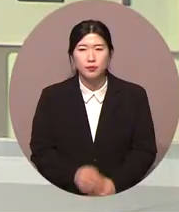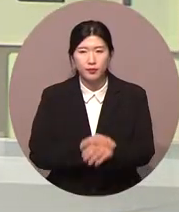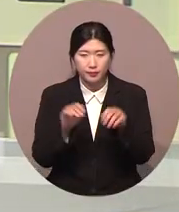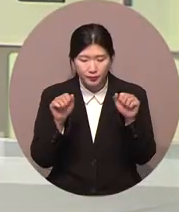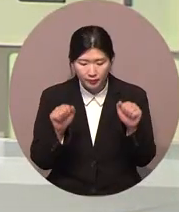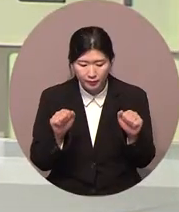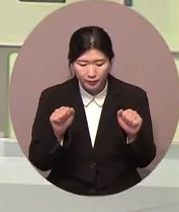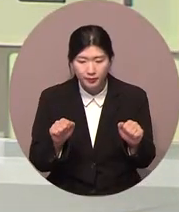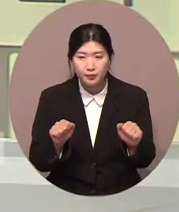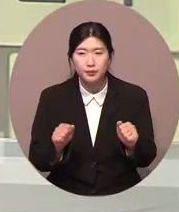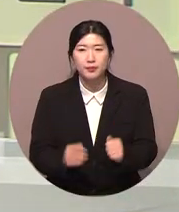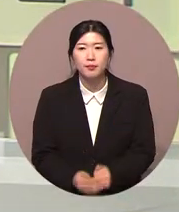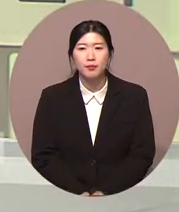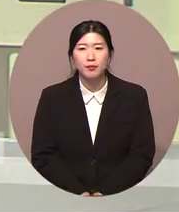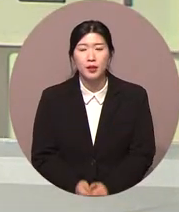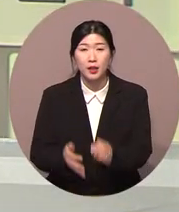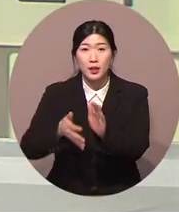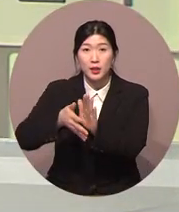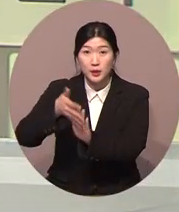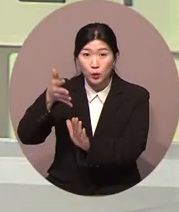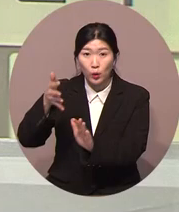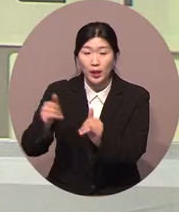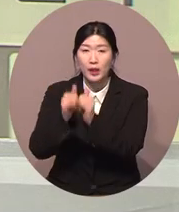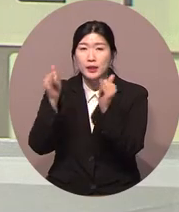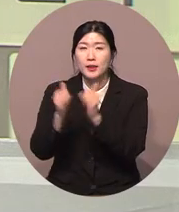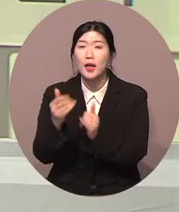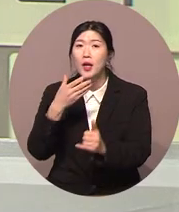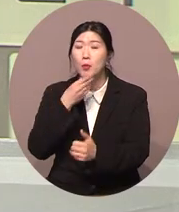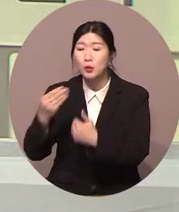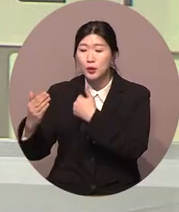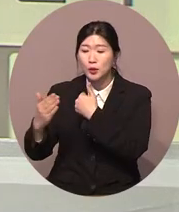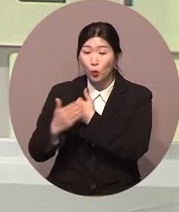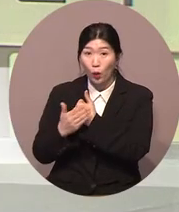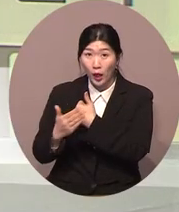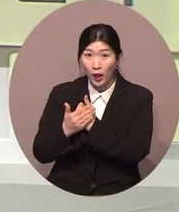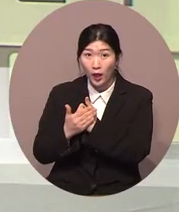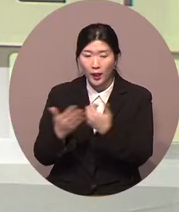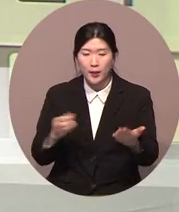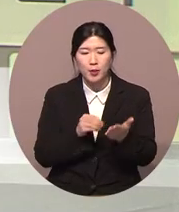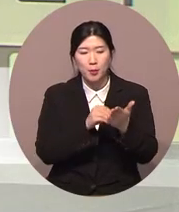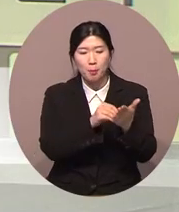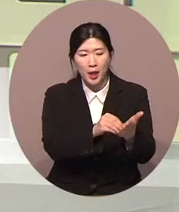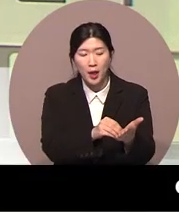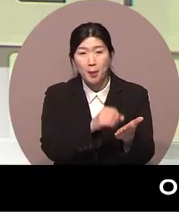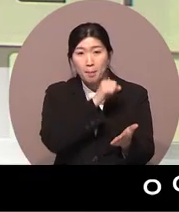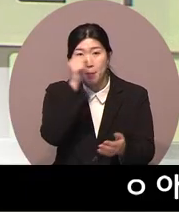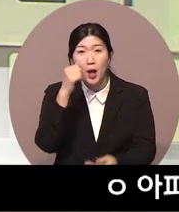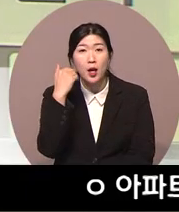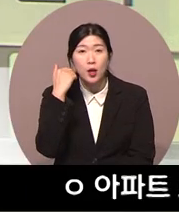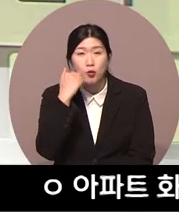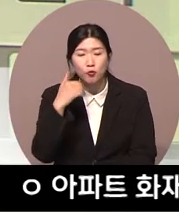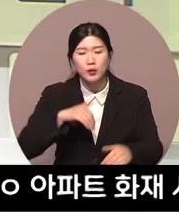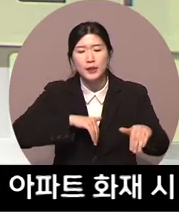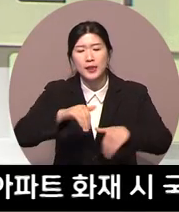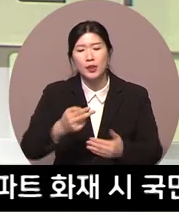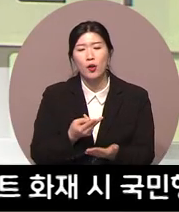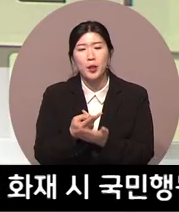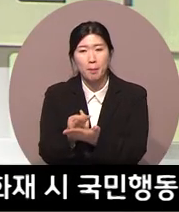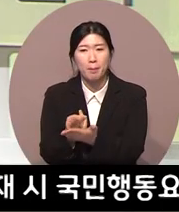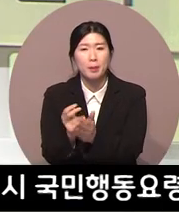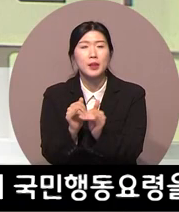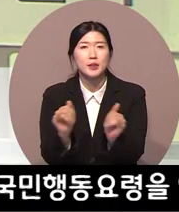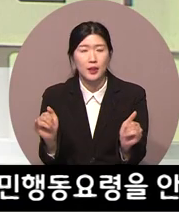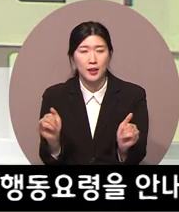여러분 안녕하십니까 지자체와 사회 복지 법인의 도움을 받아 노숙인에 벗어난 이들이 또 다른 노숙인들의 자립을